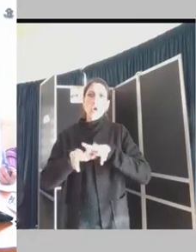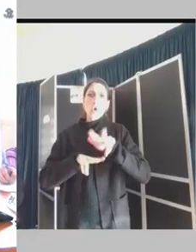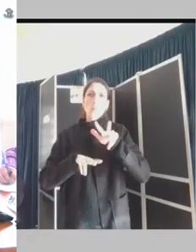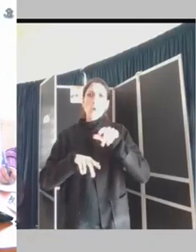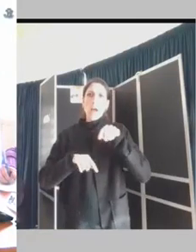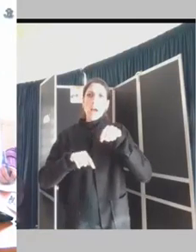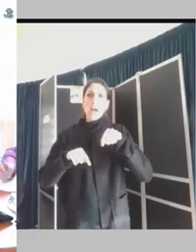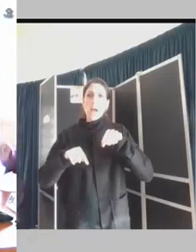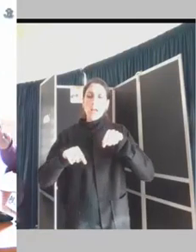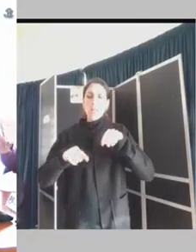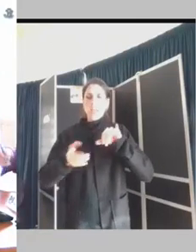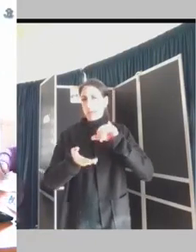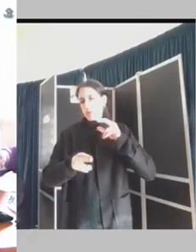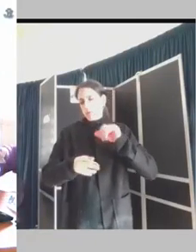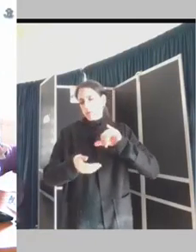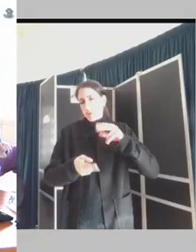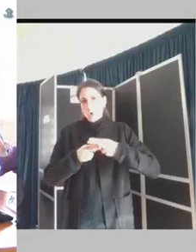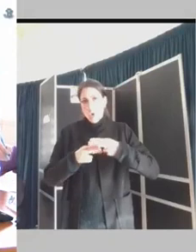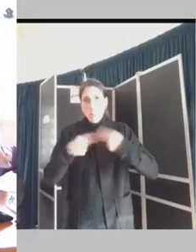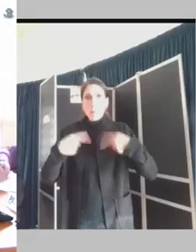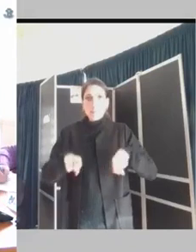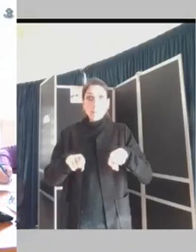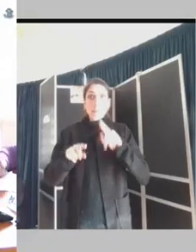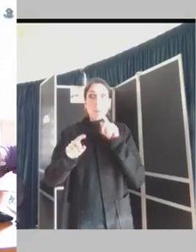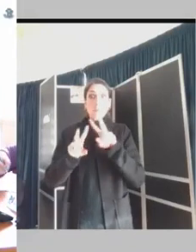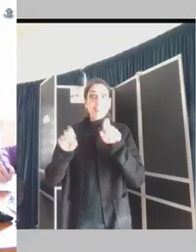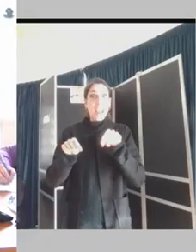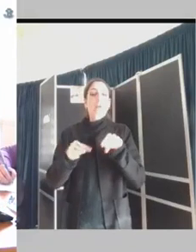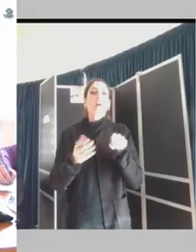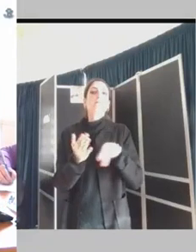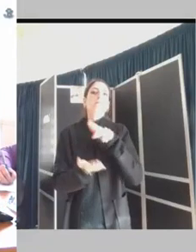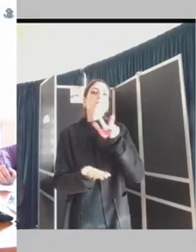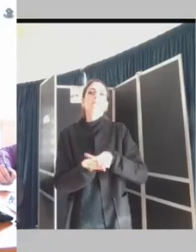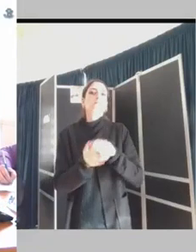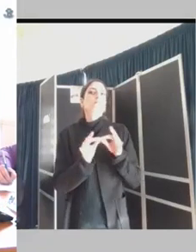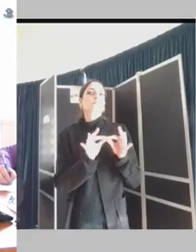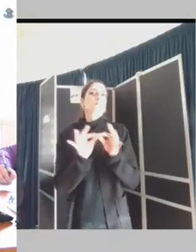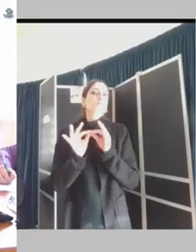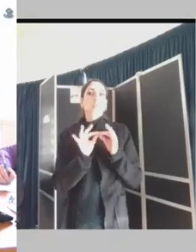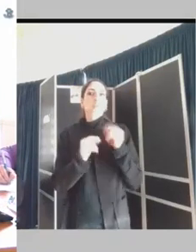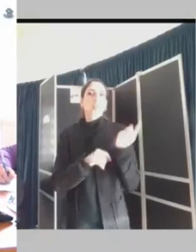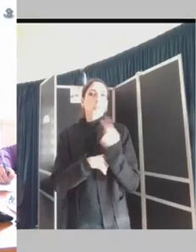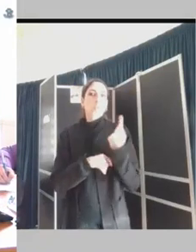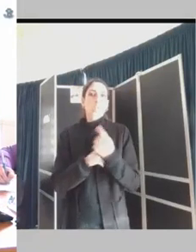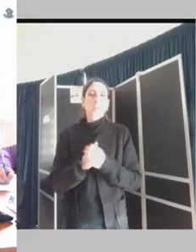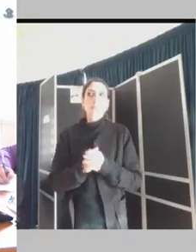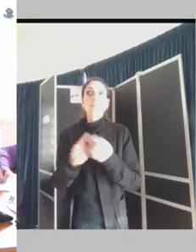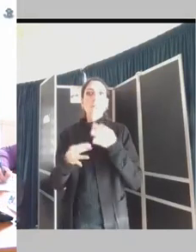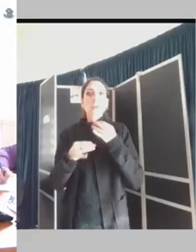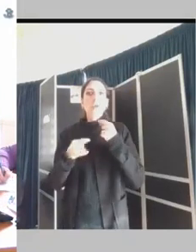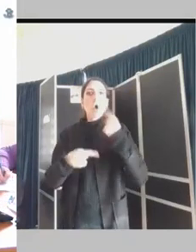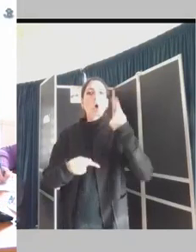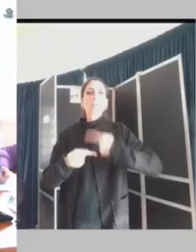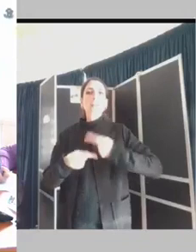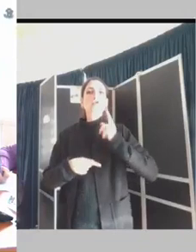su questo tema. Ecco, cos'è quindi che abbiamo inserito all'interno di questo ordine del giorno? Visto